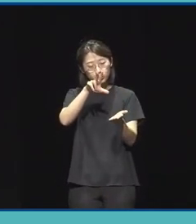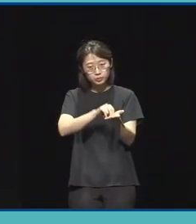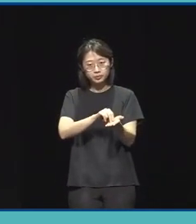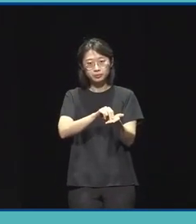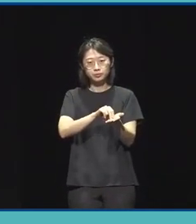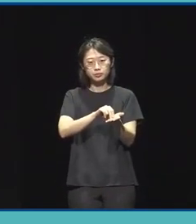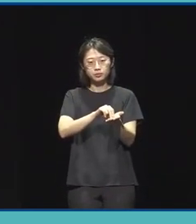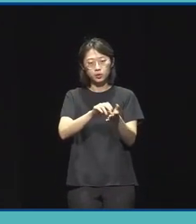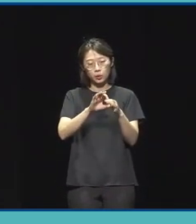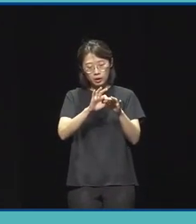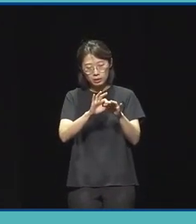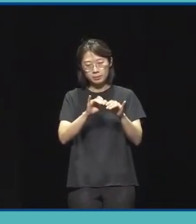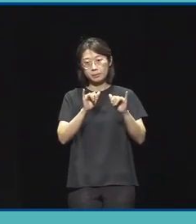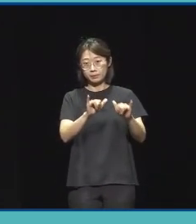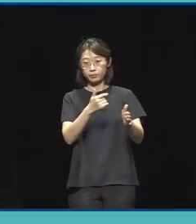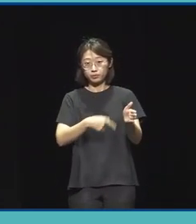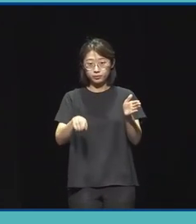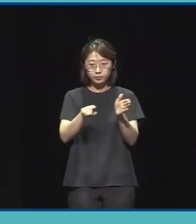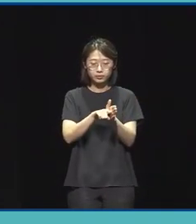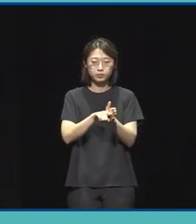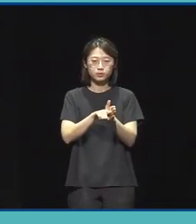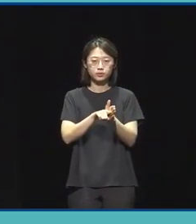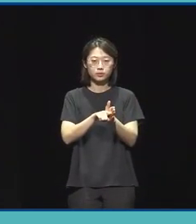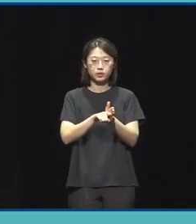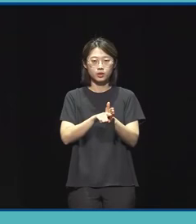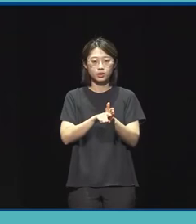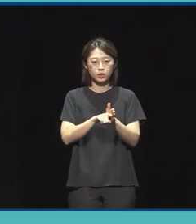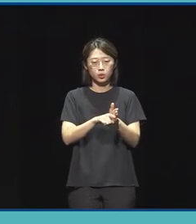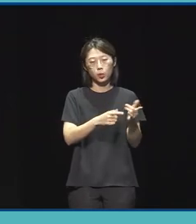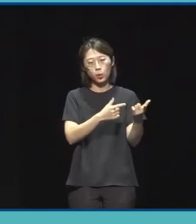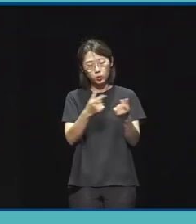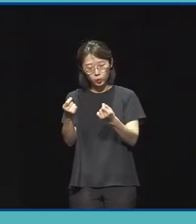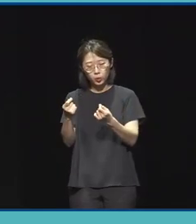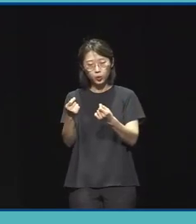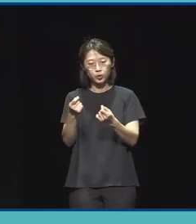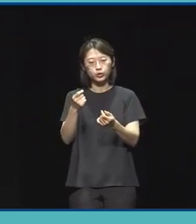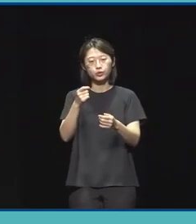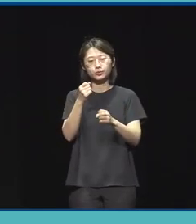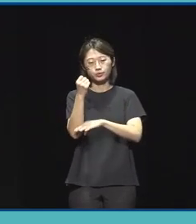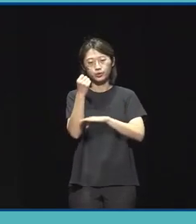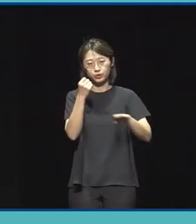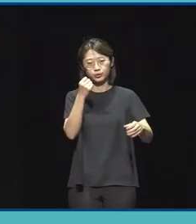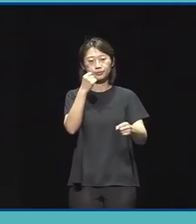문제점들을 방지하기 위한 공통의 가이드라인을 마련하였습니다